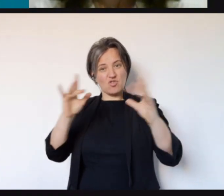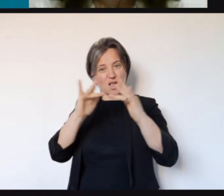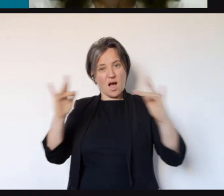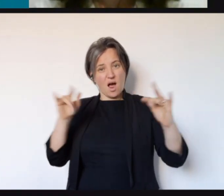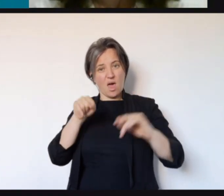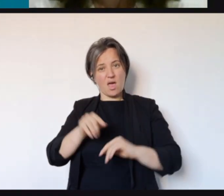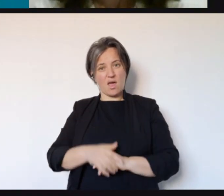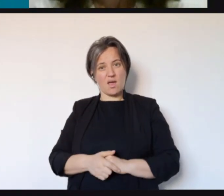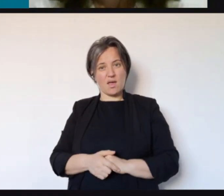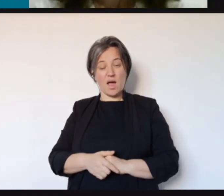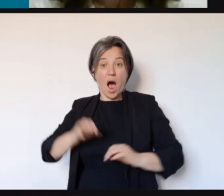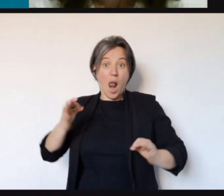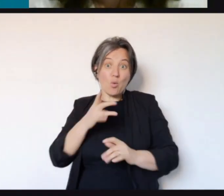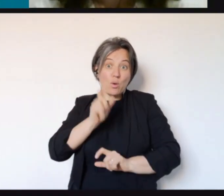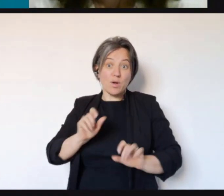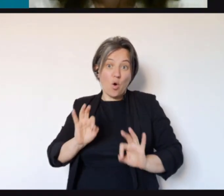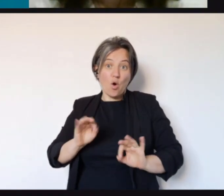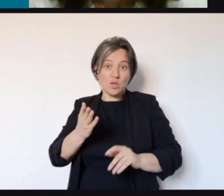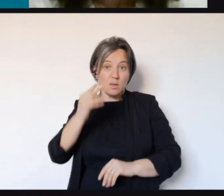persone.